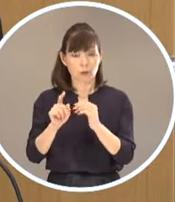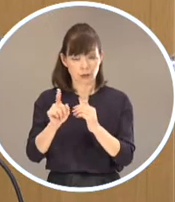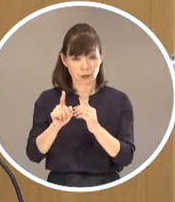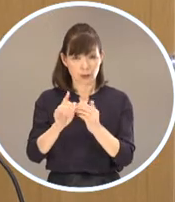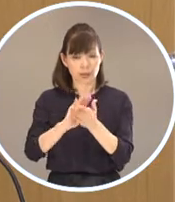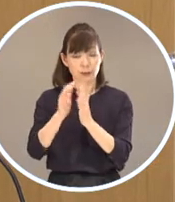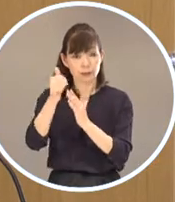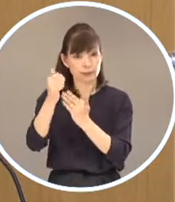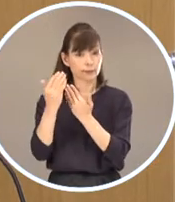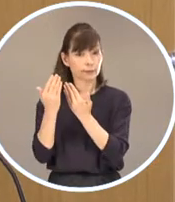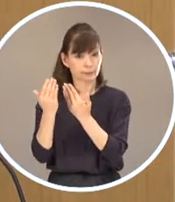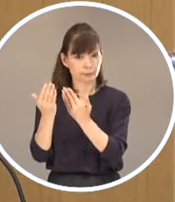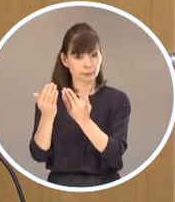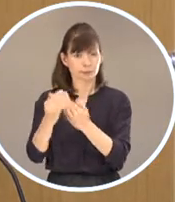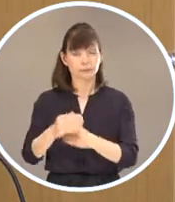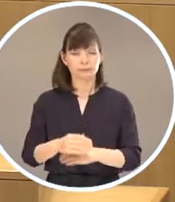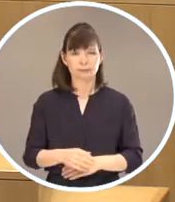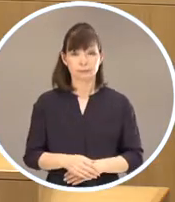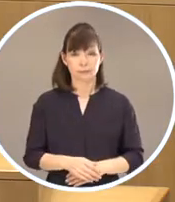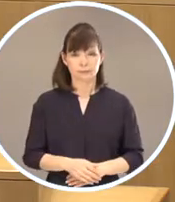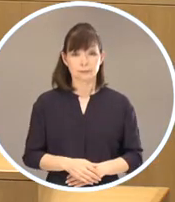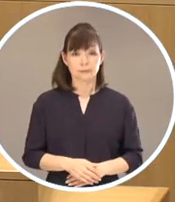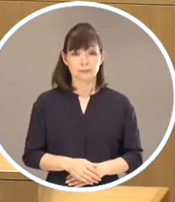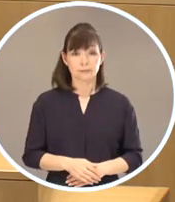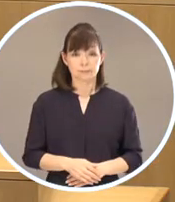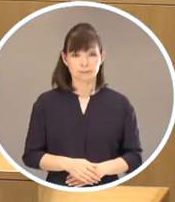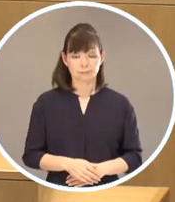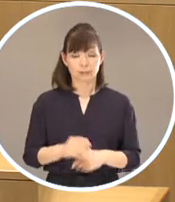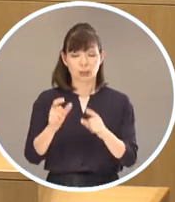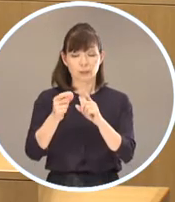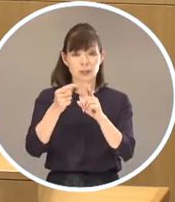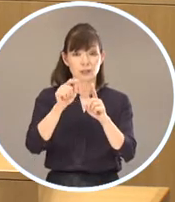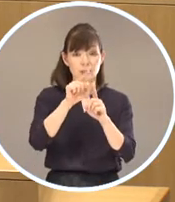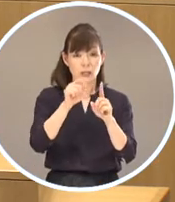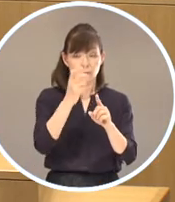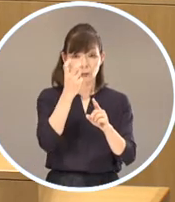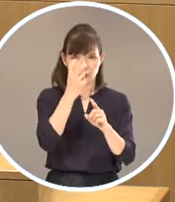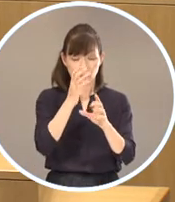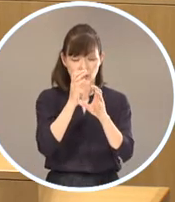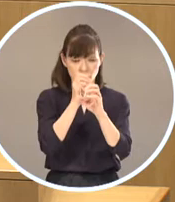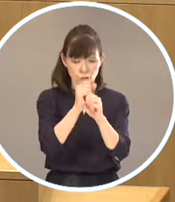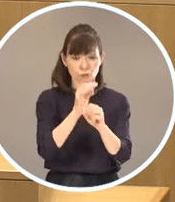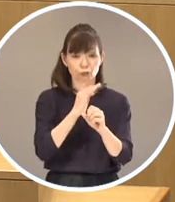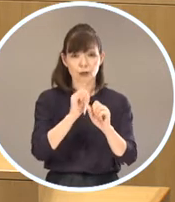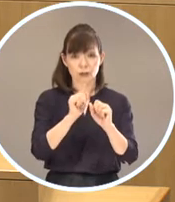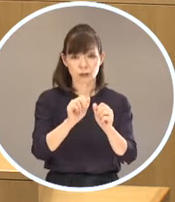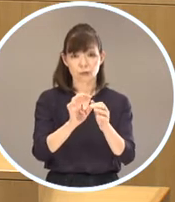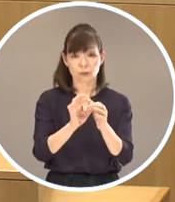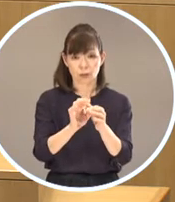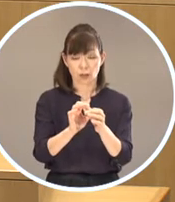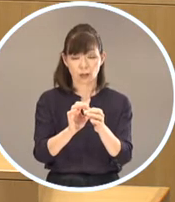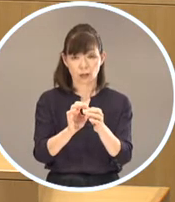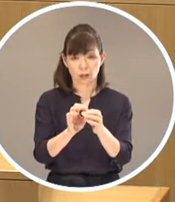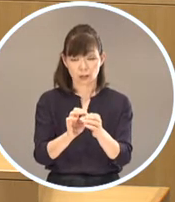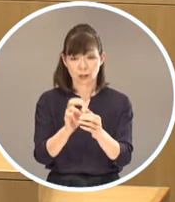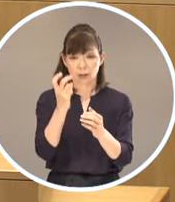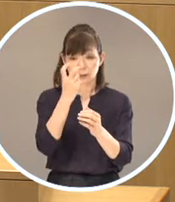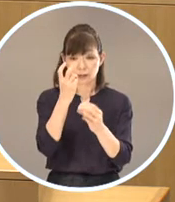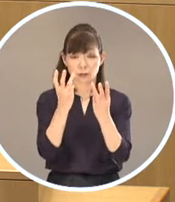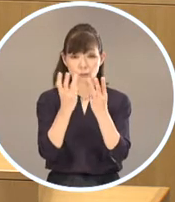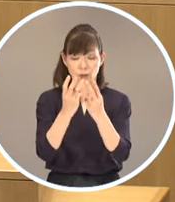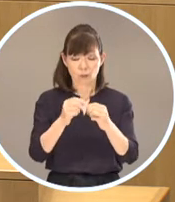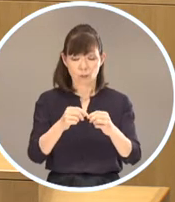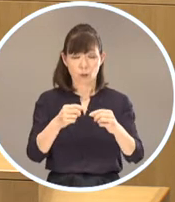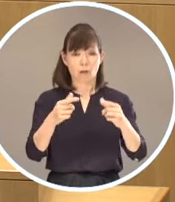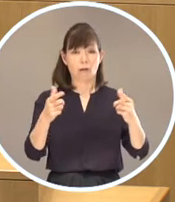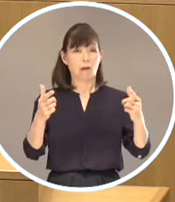をお伺いをいたします。 まず PCR 検査の集中実施につきましては、急速に変化する検査件数を的